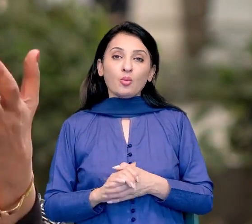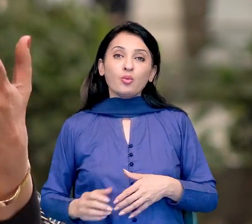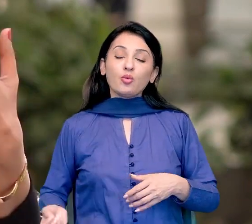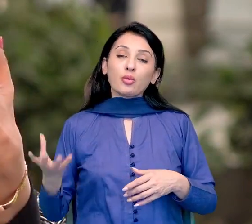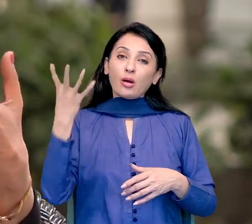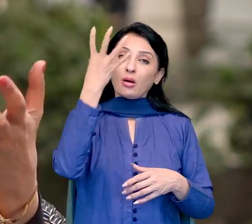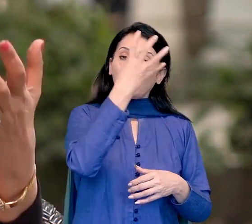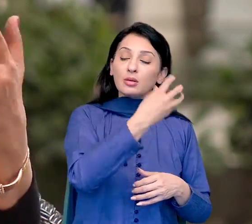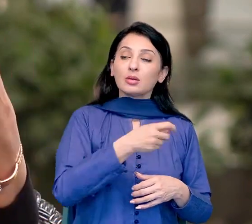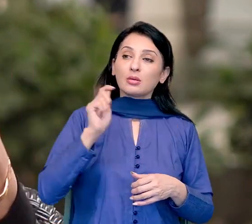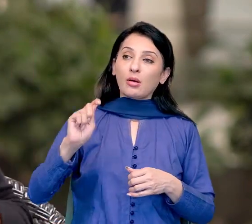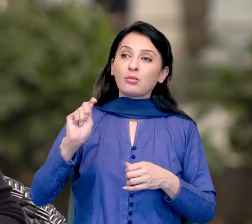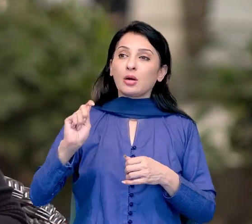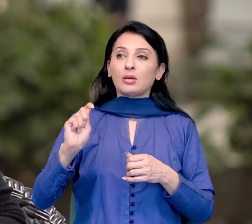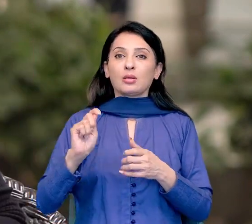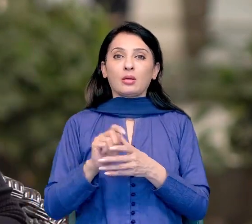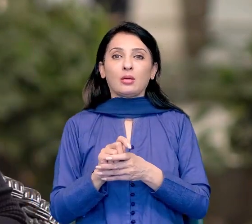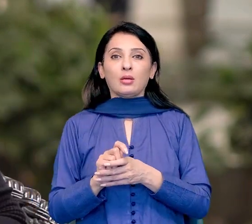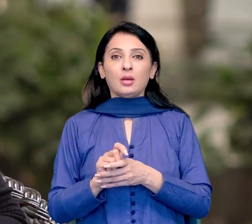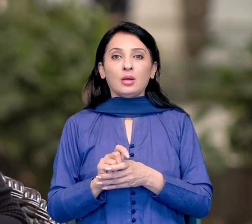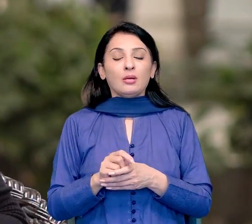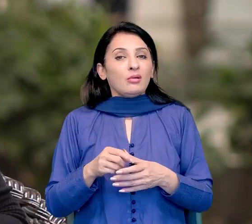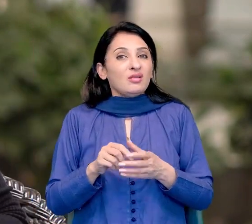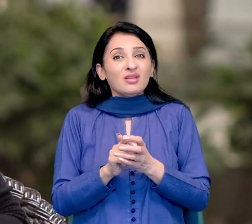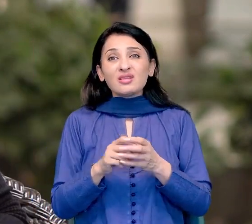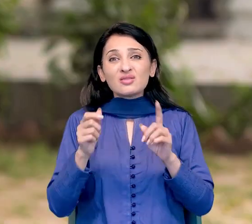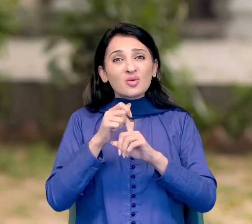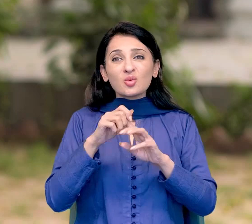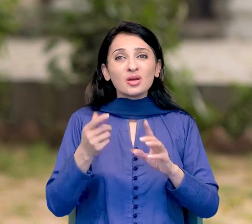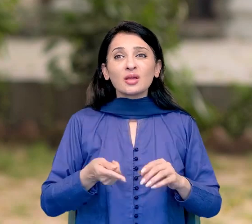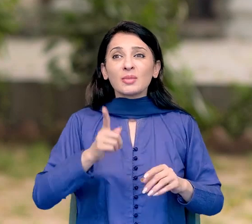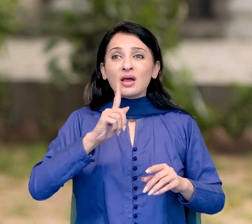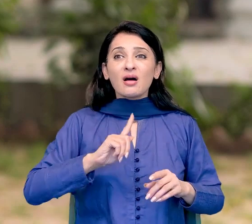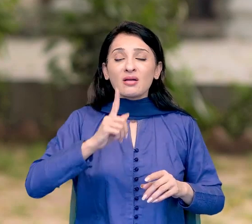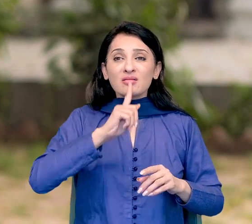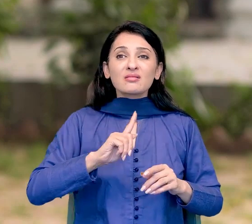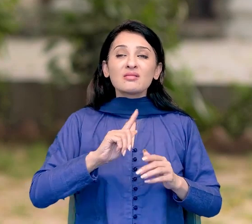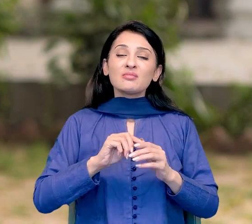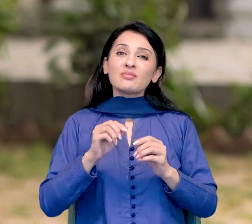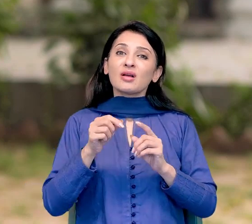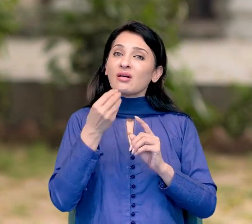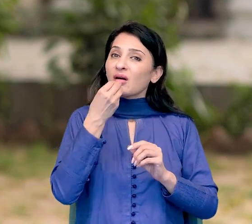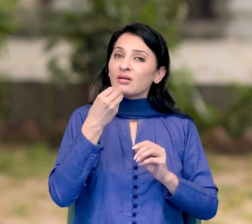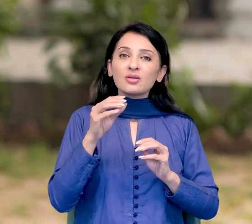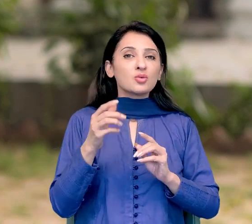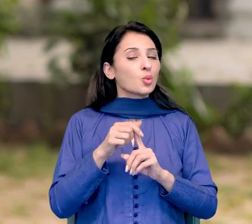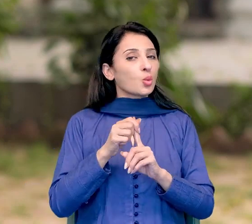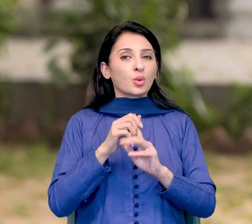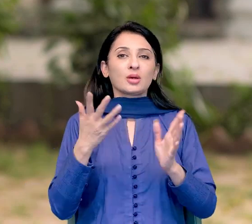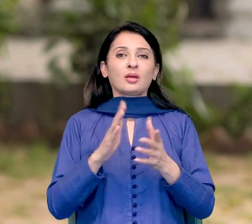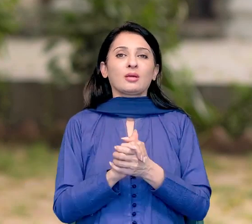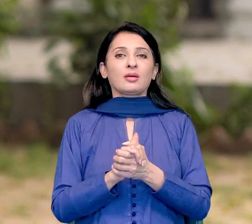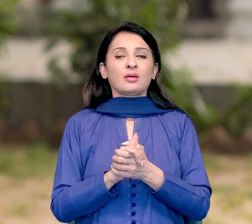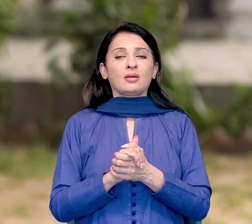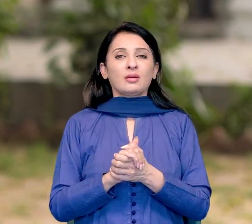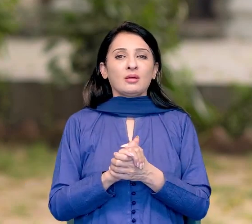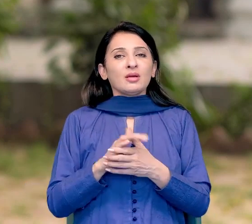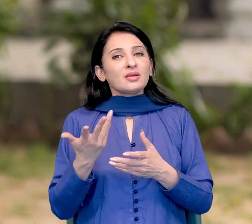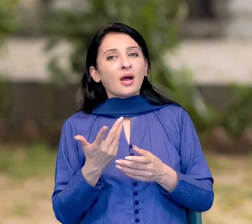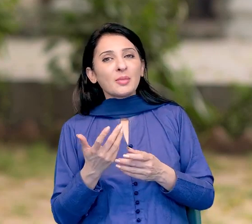ہیں, پورے دن کام کر کے گھر پہنچے ہیں, ضروری نہیں ٹی وی کے سامنے بیٹھ کے ہم آئس کریم کھائیں. مے بی یو کین ٹیک اے نائس لانگ ببل